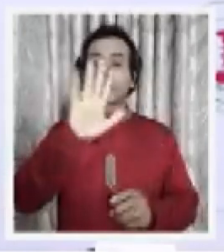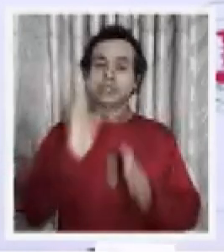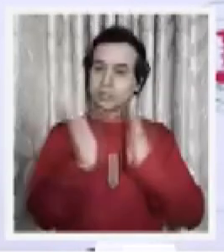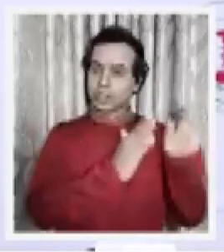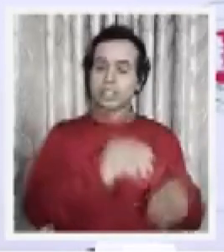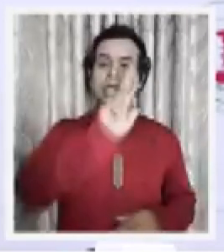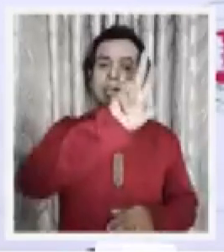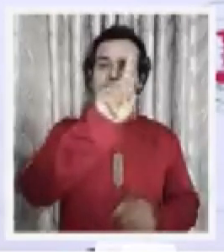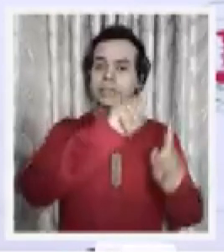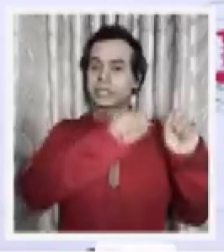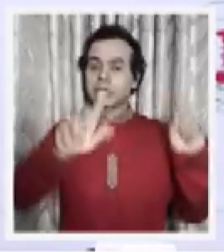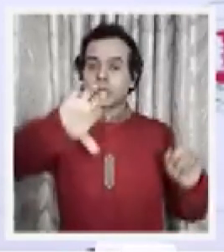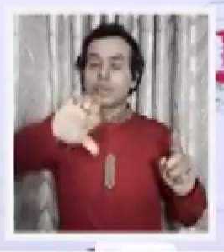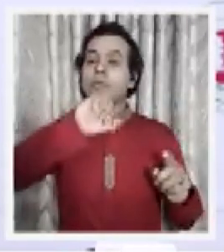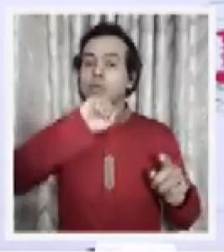71 থেকে 80 বছরের 5 জন,